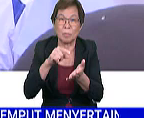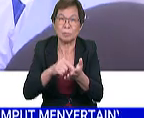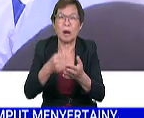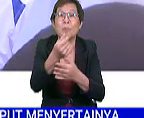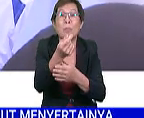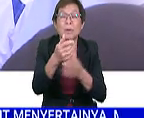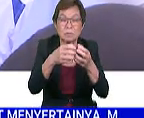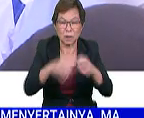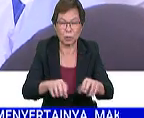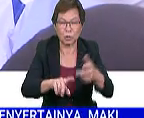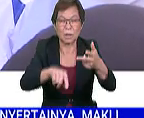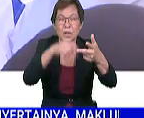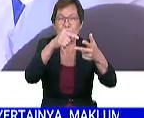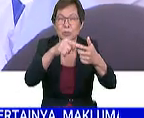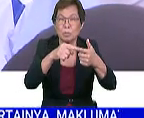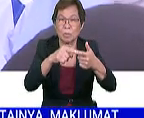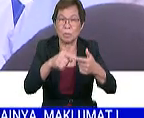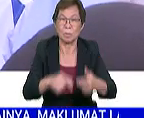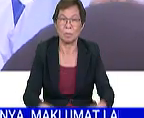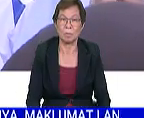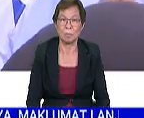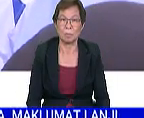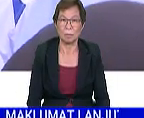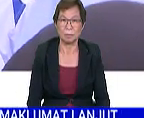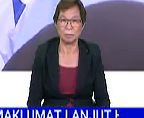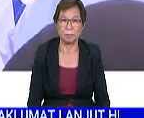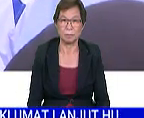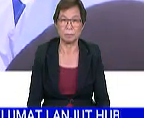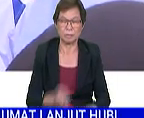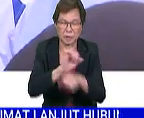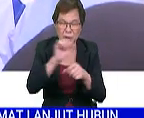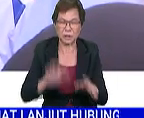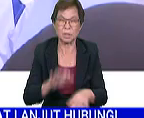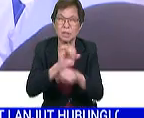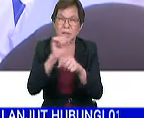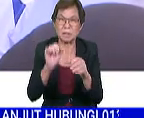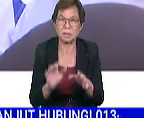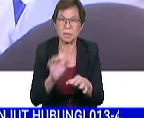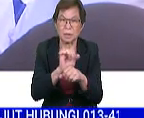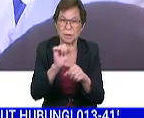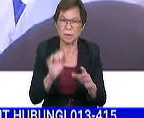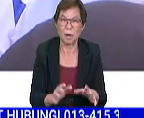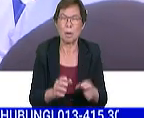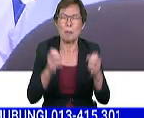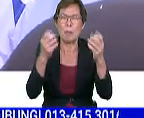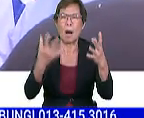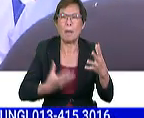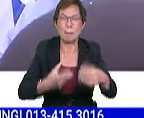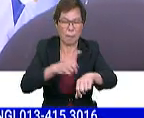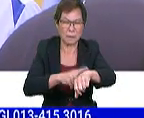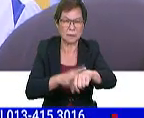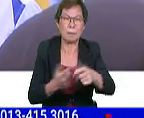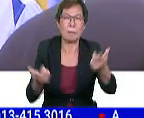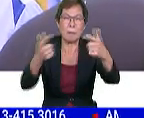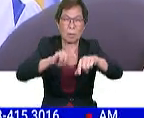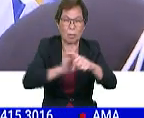juga yang kedua kerana kekurangan pekerja buru-buru asing yang yang keluar yang balik pada masa